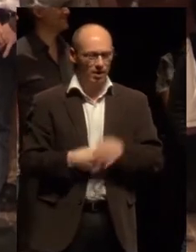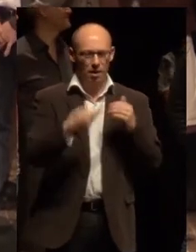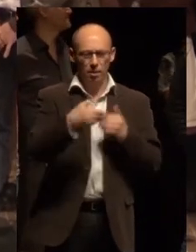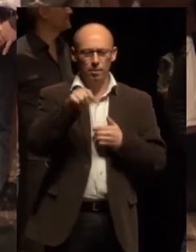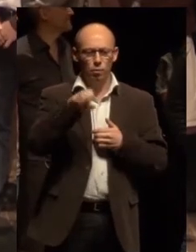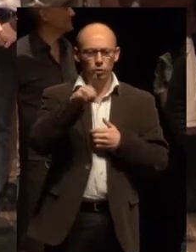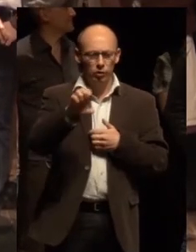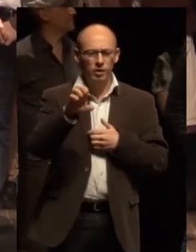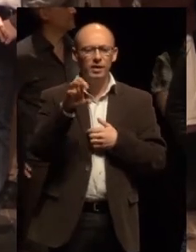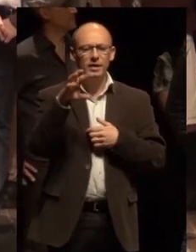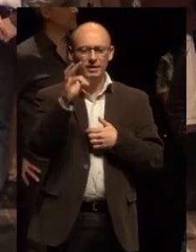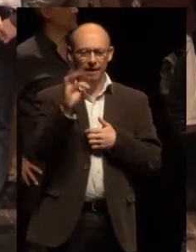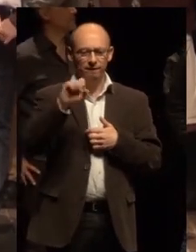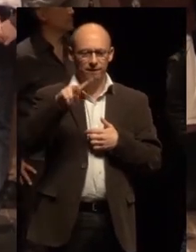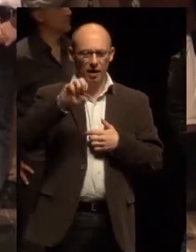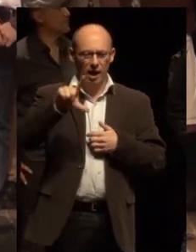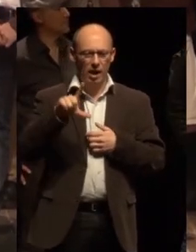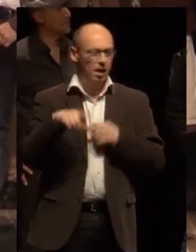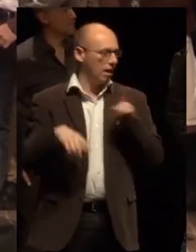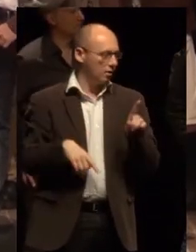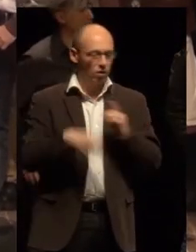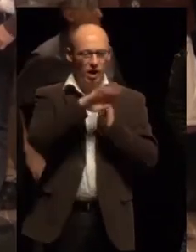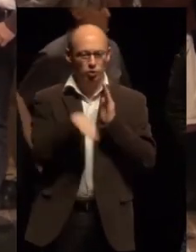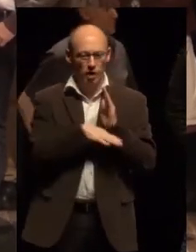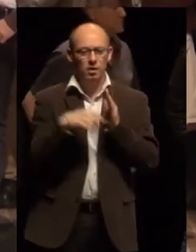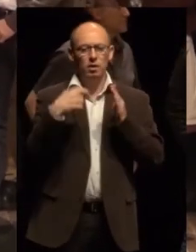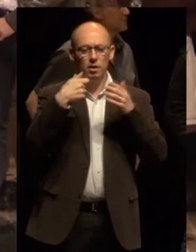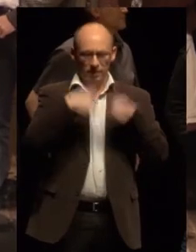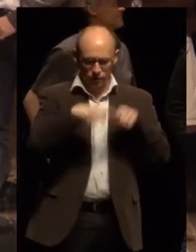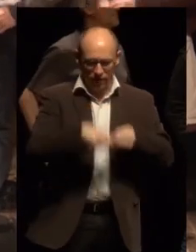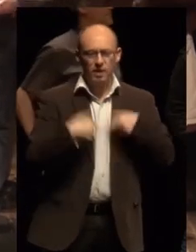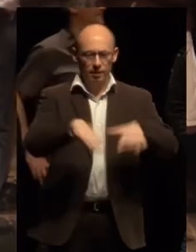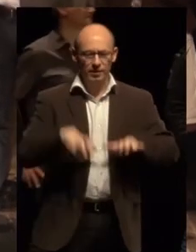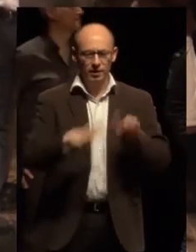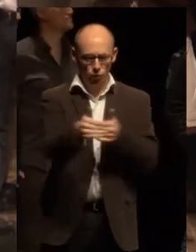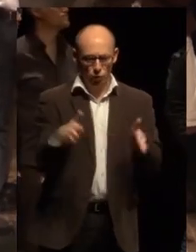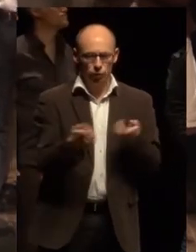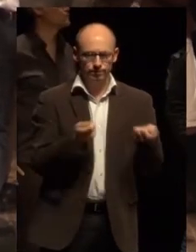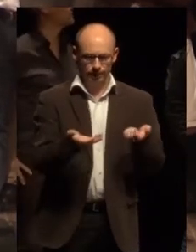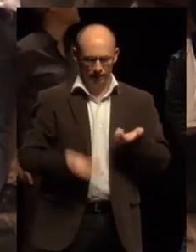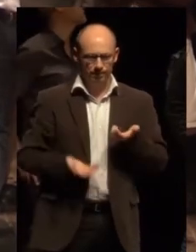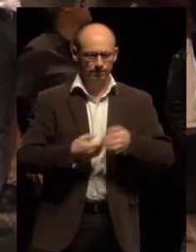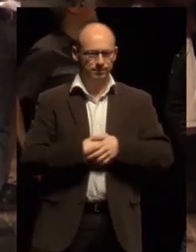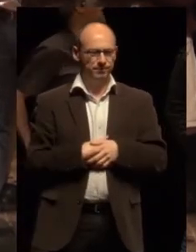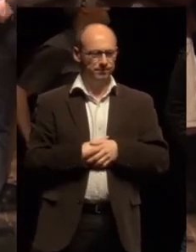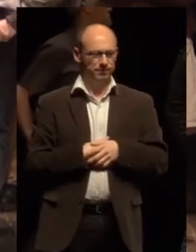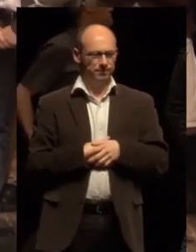Maude Tavel, qui va parler après moi, qui sera donc adjointe au personnel et à l'administration générale.